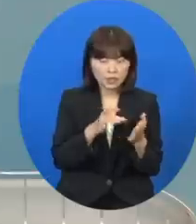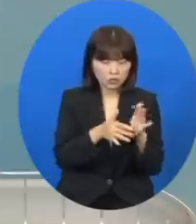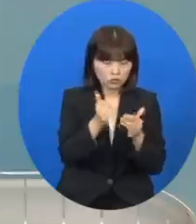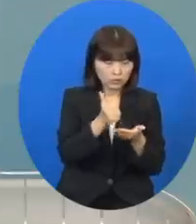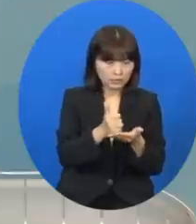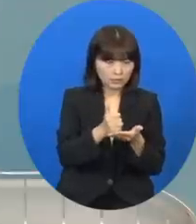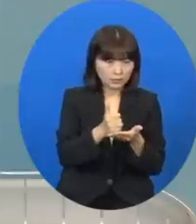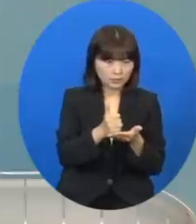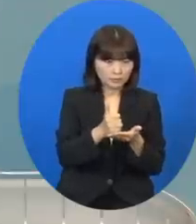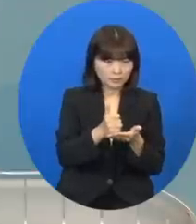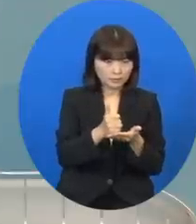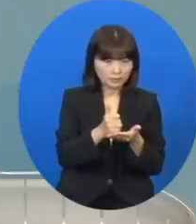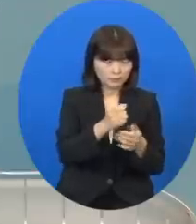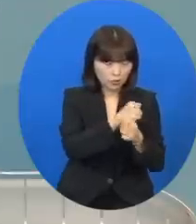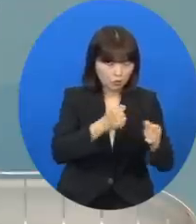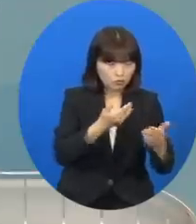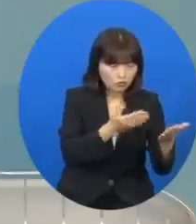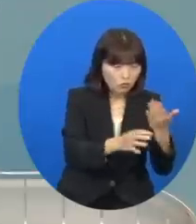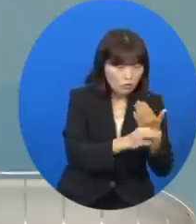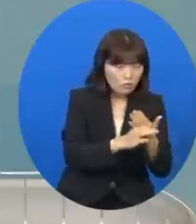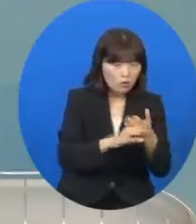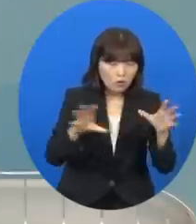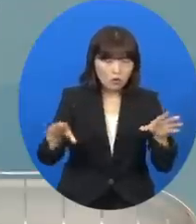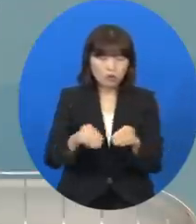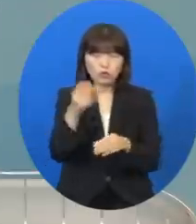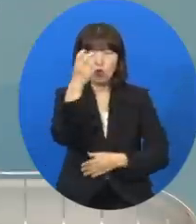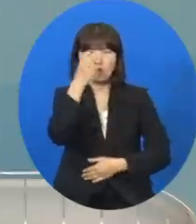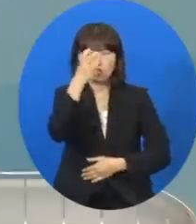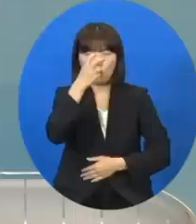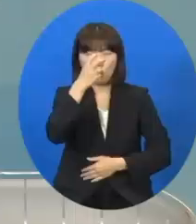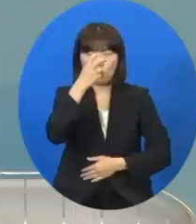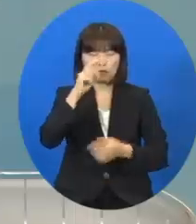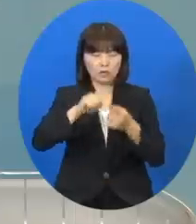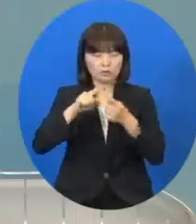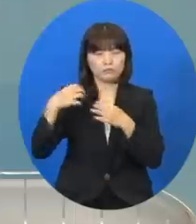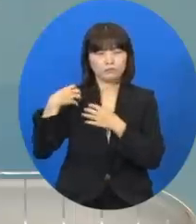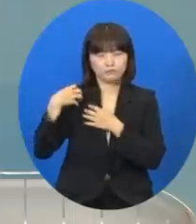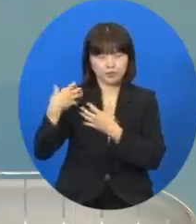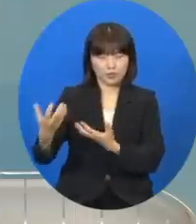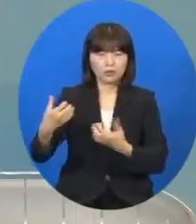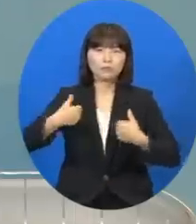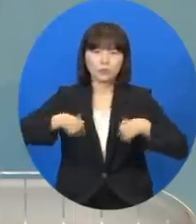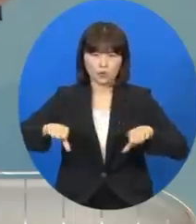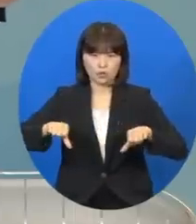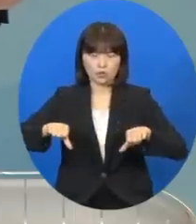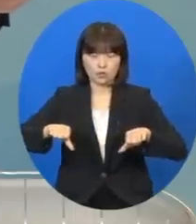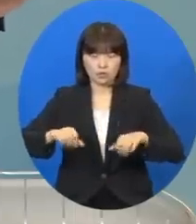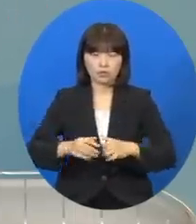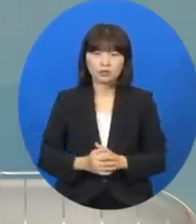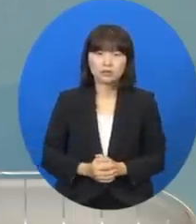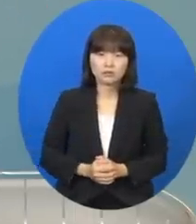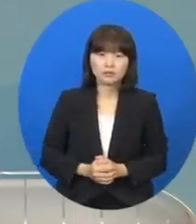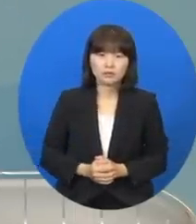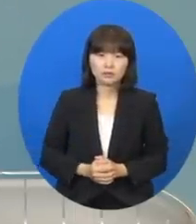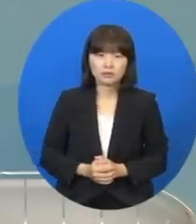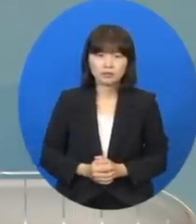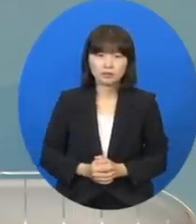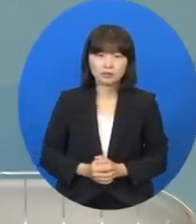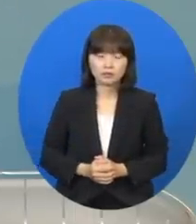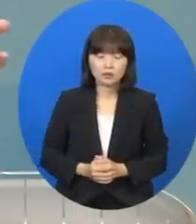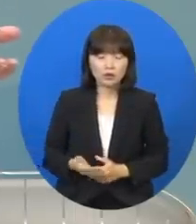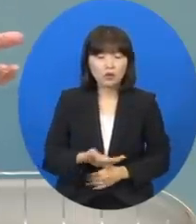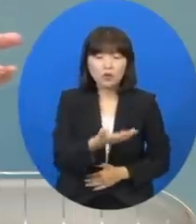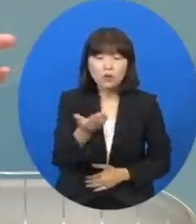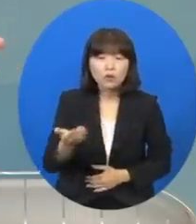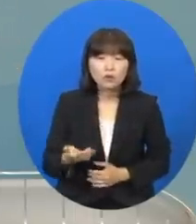살리려면 총독 지위를 내놔야 돼요. 총독 지위를 지키려면 예수님을 죽게 내버려 둬야 돼요. 여러분